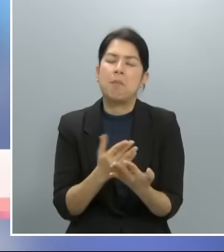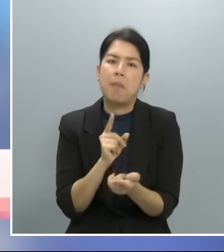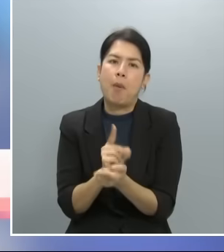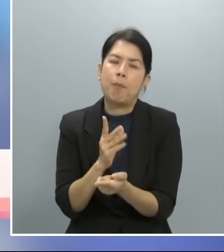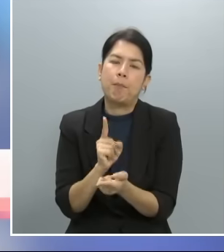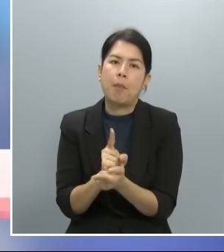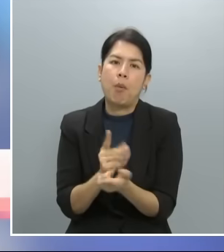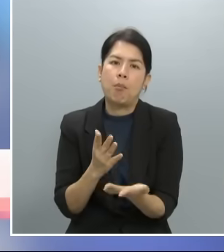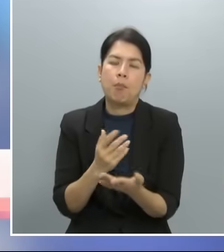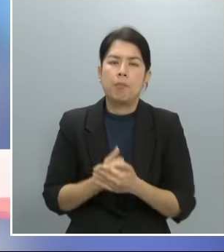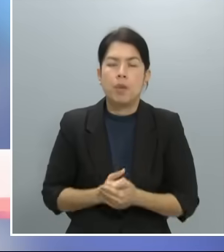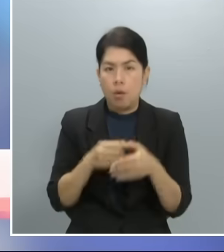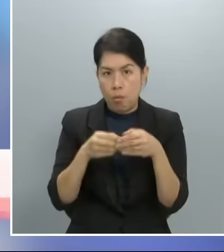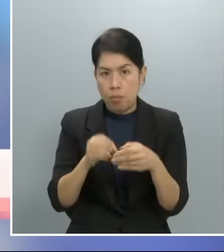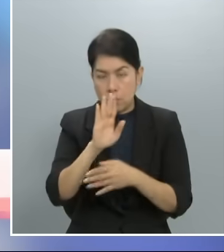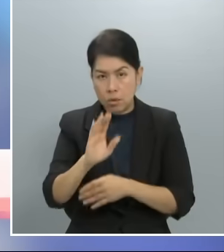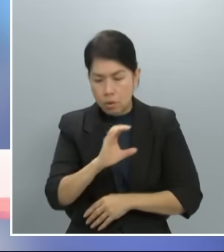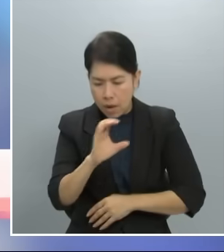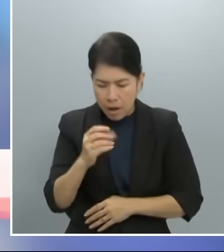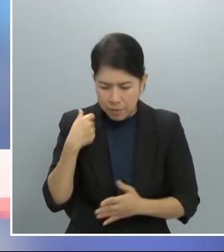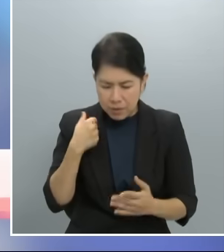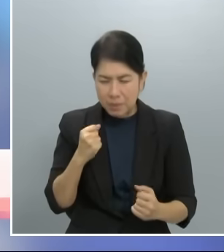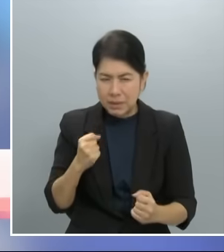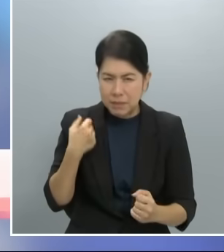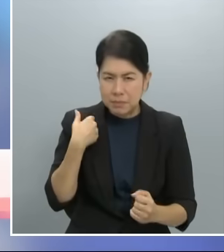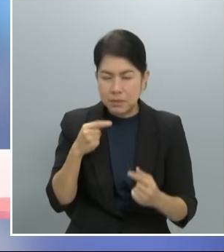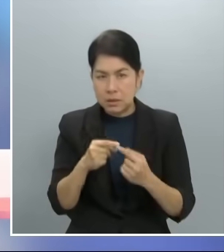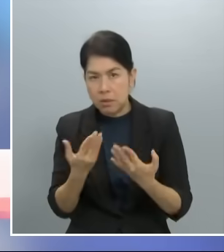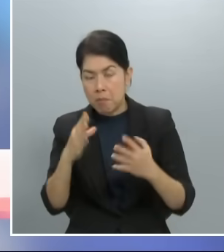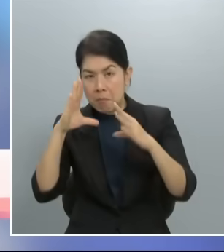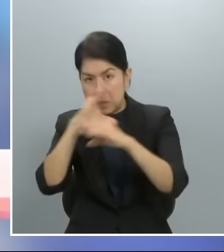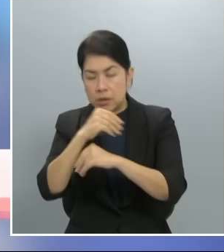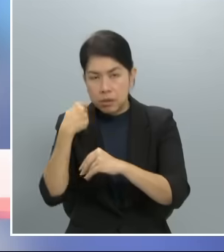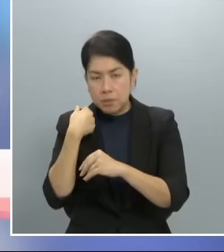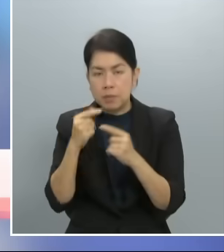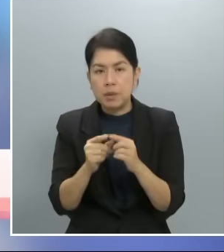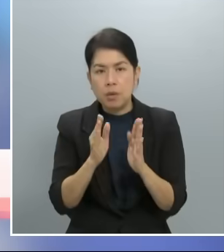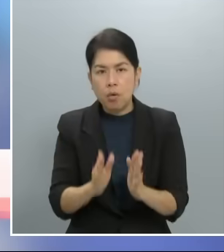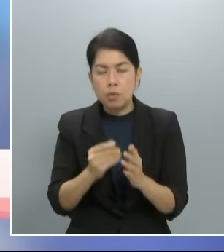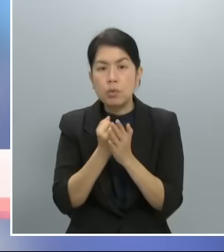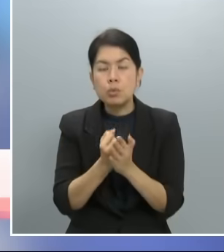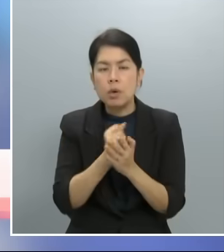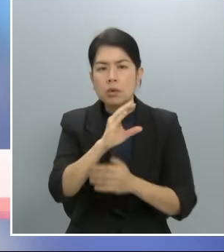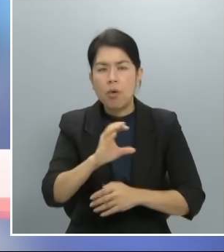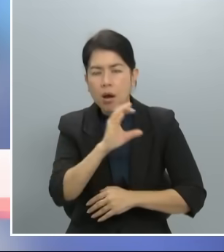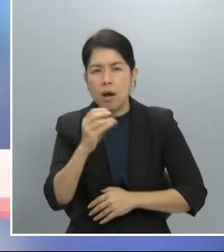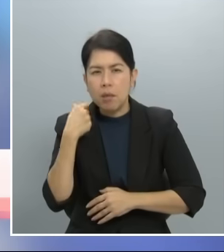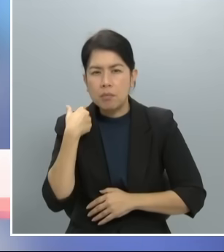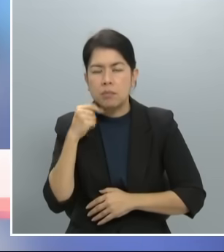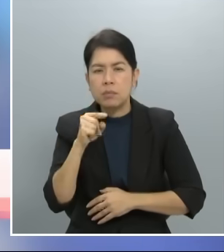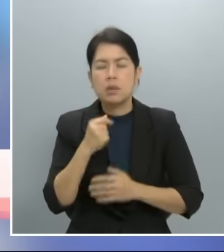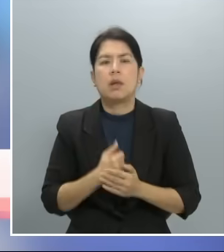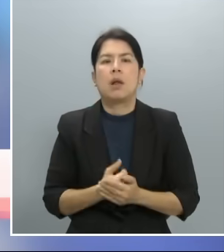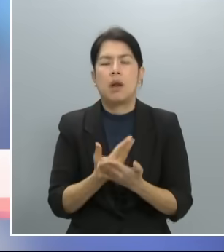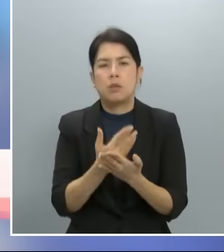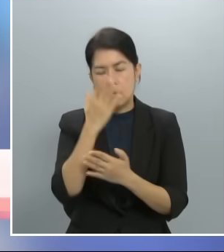แต่ว่าทีมค้นหานี่ก็ไม่ลดละครับยิ่งดึกยิ่งมีชาวบ้านเนี่ยมาช่วยกันหาเพิ่มมากขึ้นพร้อมกับมีมาตรการกดดันคน